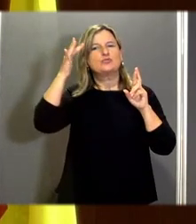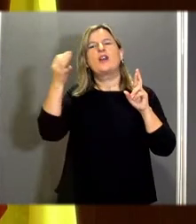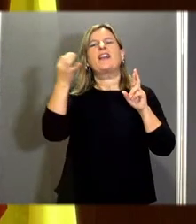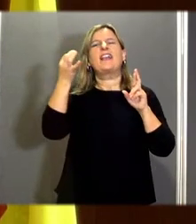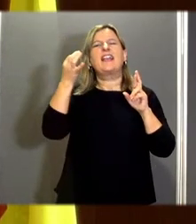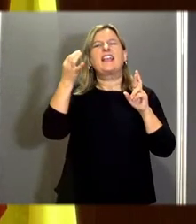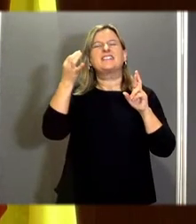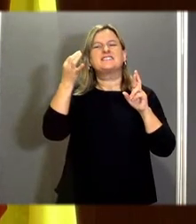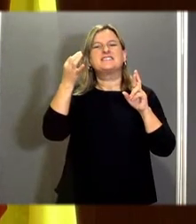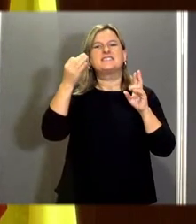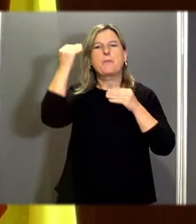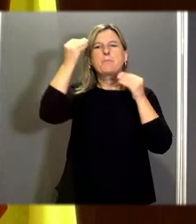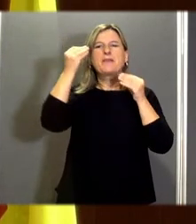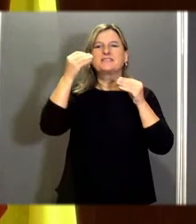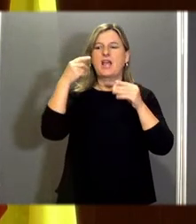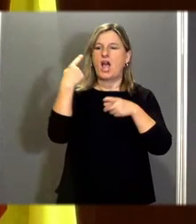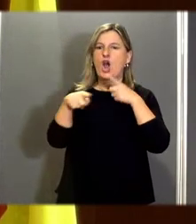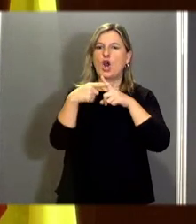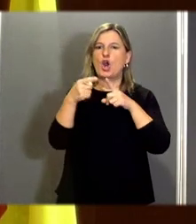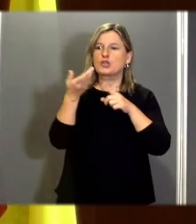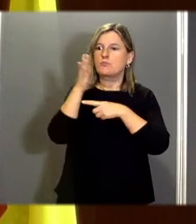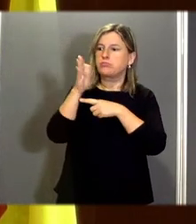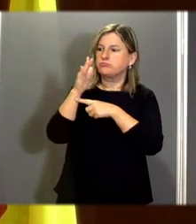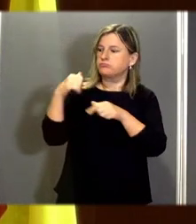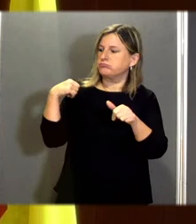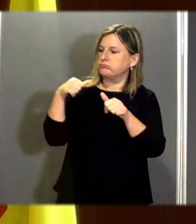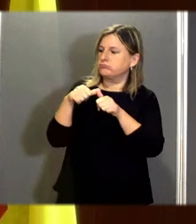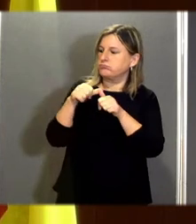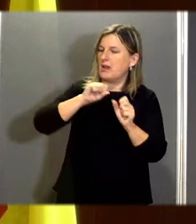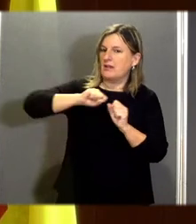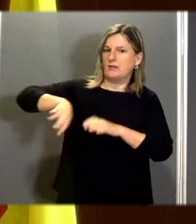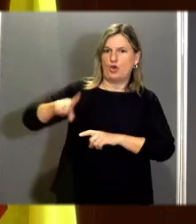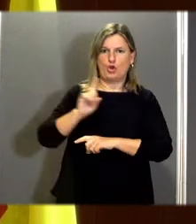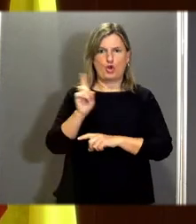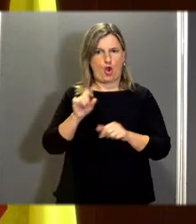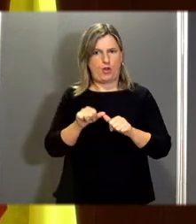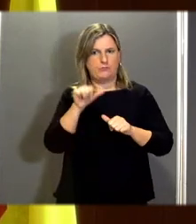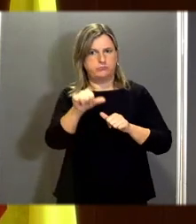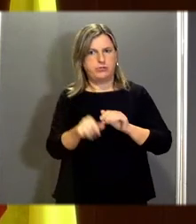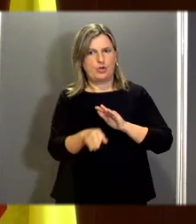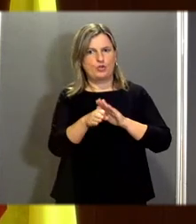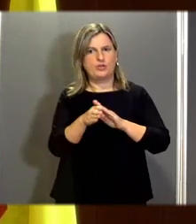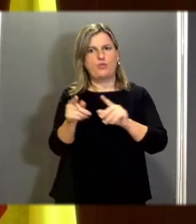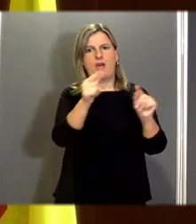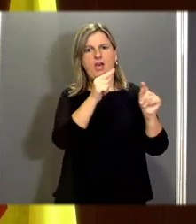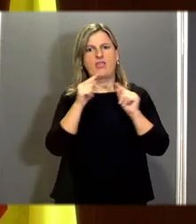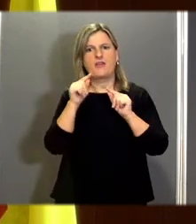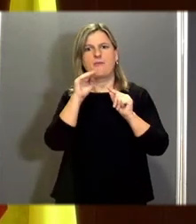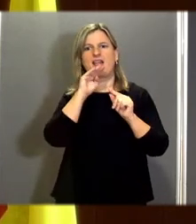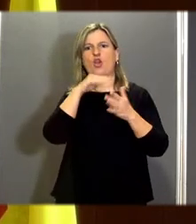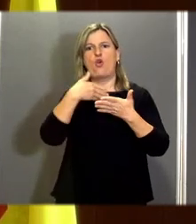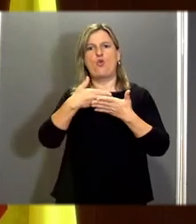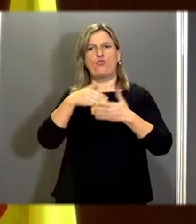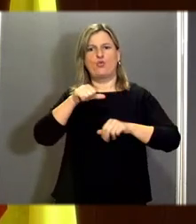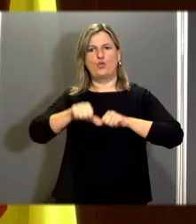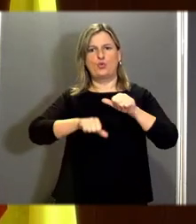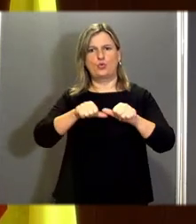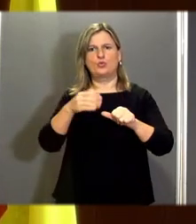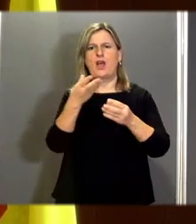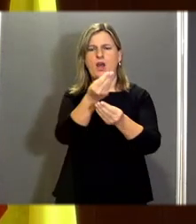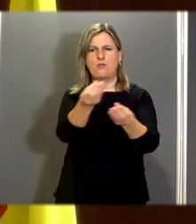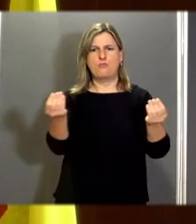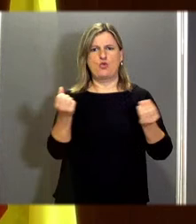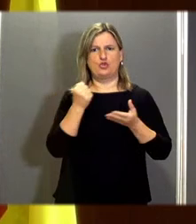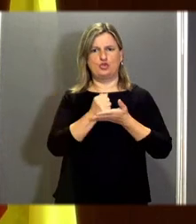en compte? Ho tindrem en compte. Ara, dintre de l'Assemblea, hi haurà doncs, aquest debat del full de ruta. Molts sou socis i